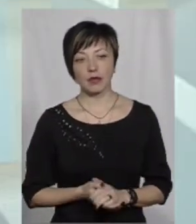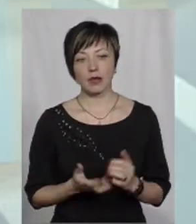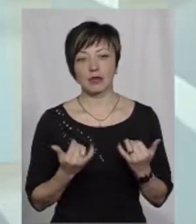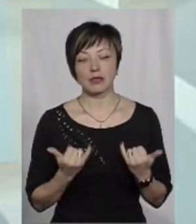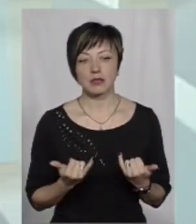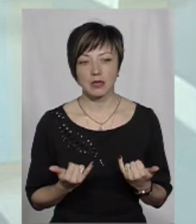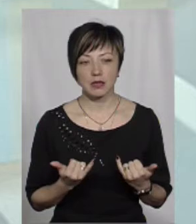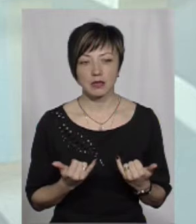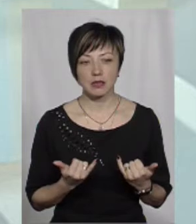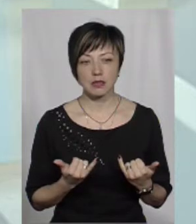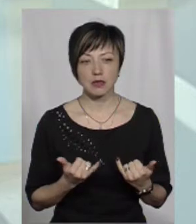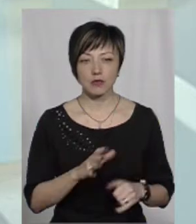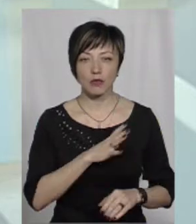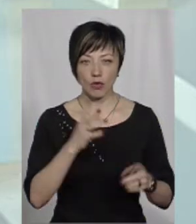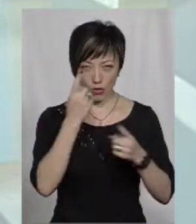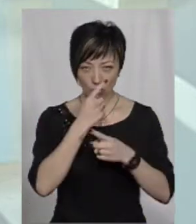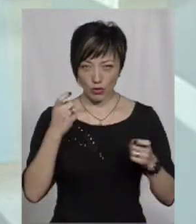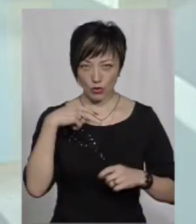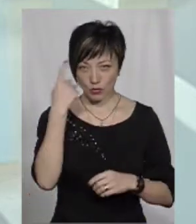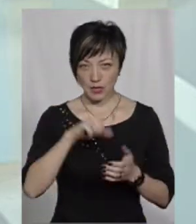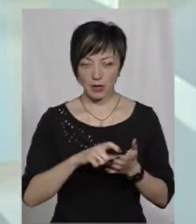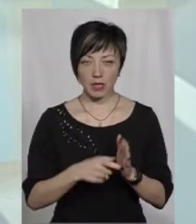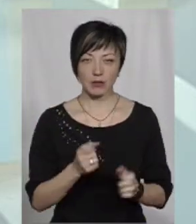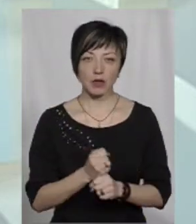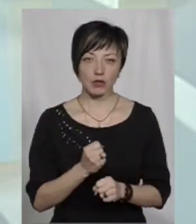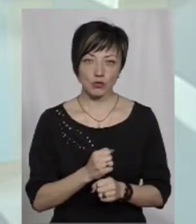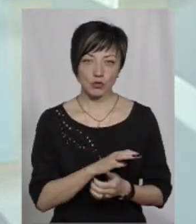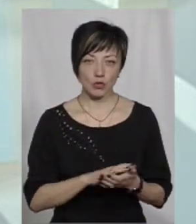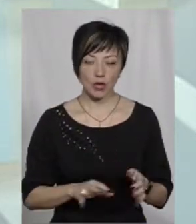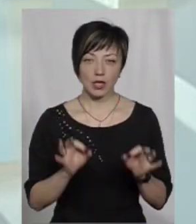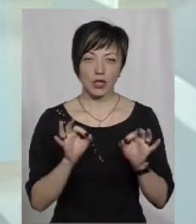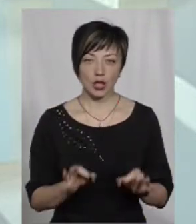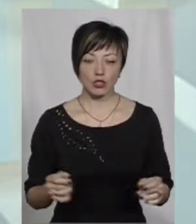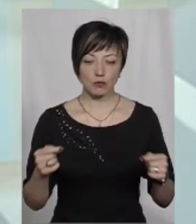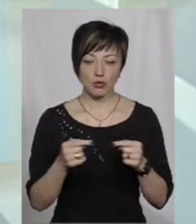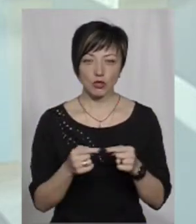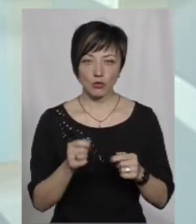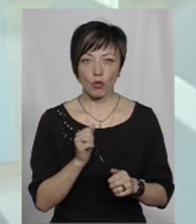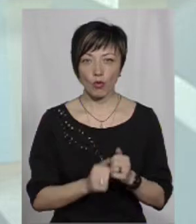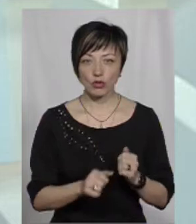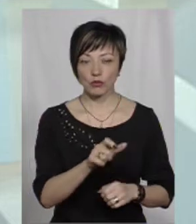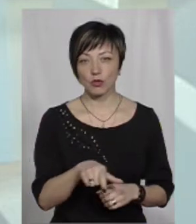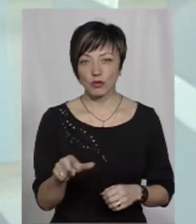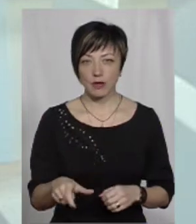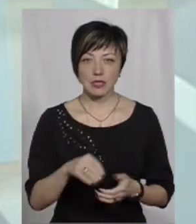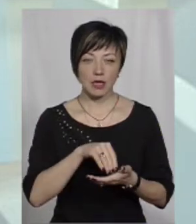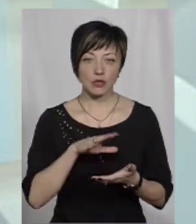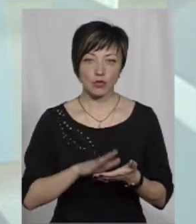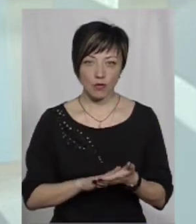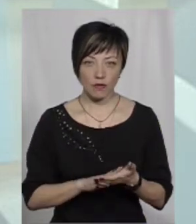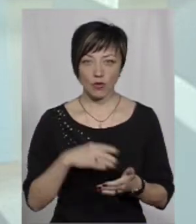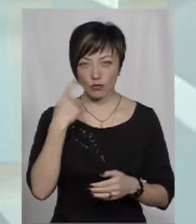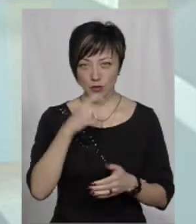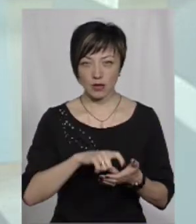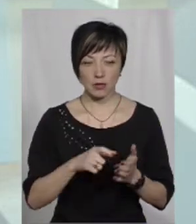Зараз наразі було оголошення, що особистий кабінет працює, він працює належним чином, тобто кожний споживач, який зареєстрований